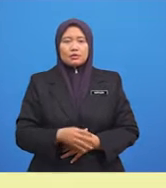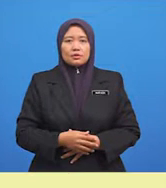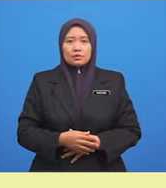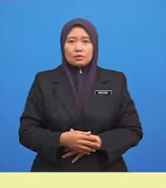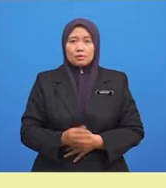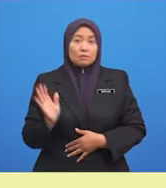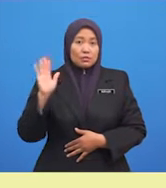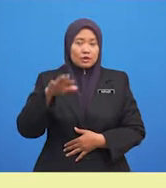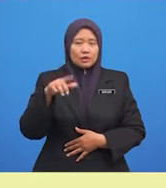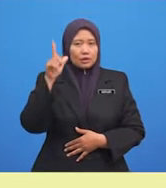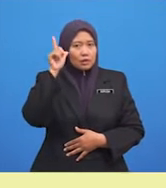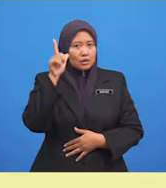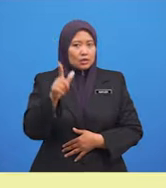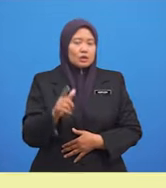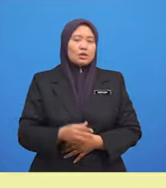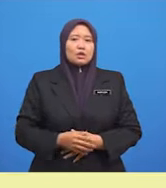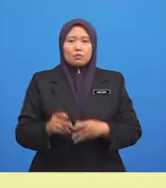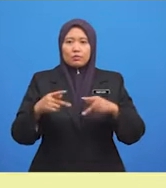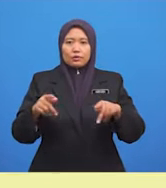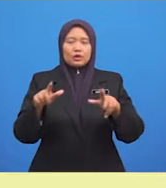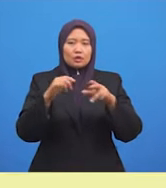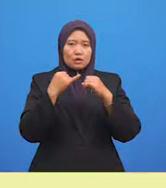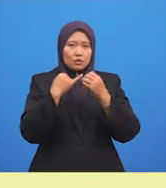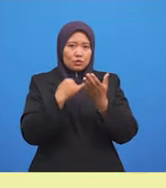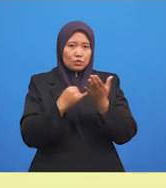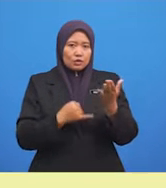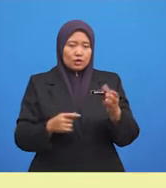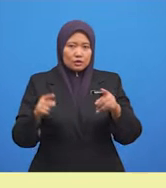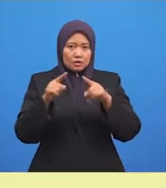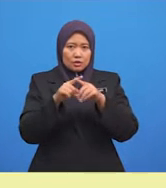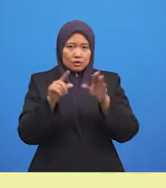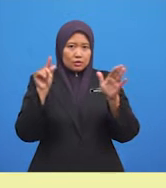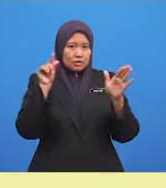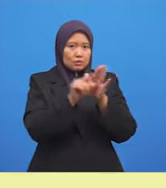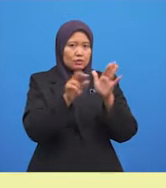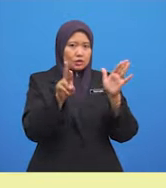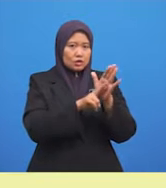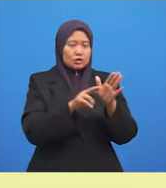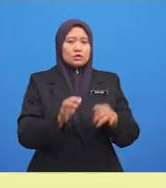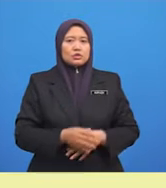Mari kita lihat proses melukis gambar rajah Vans tersebut.